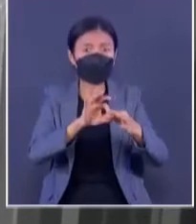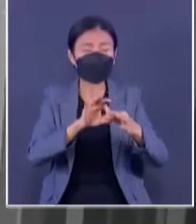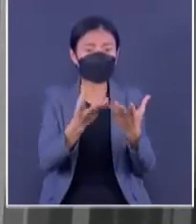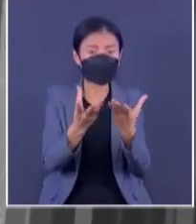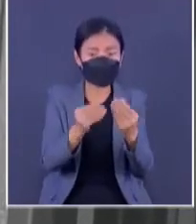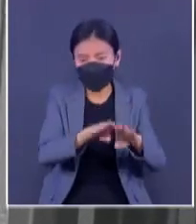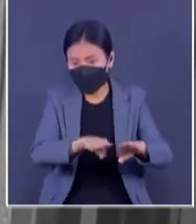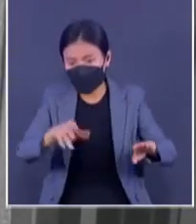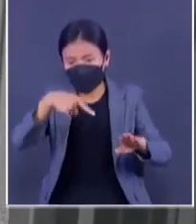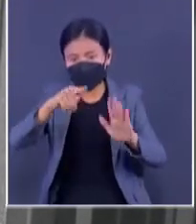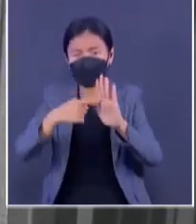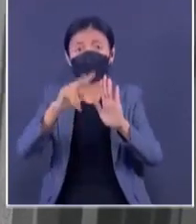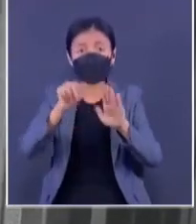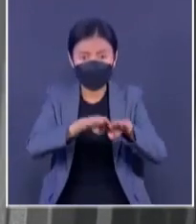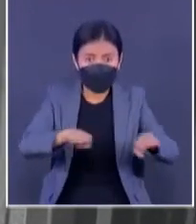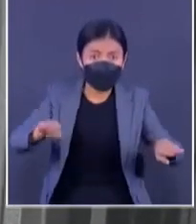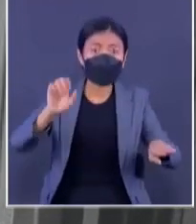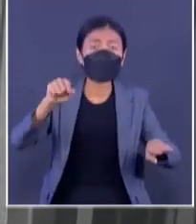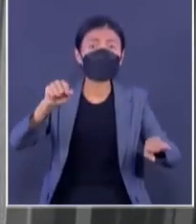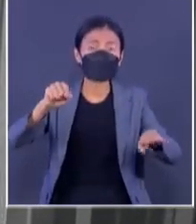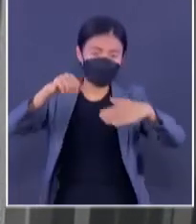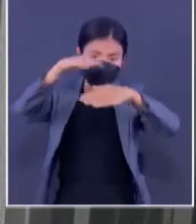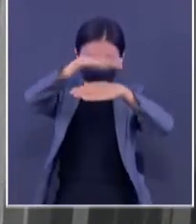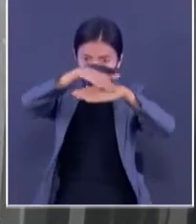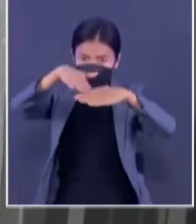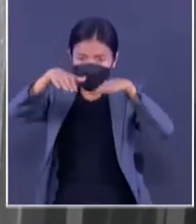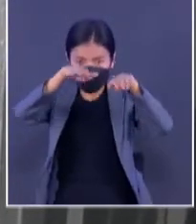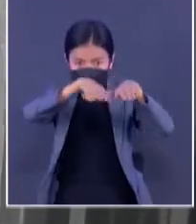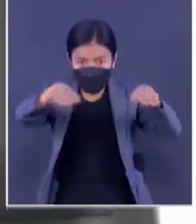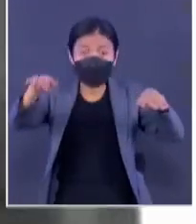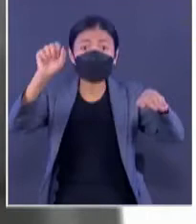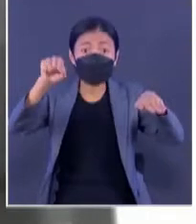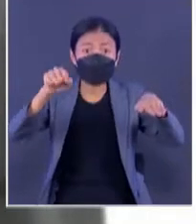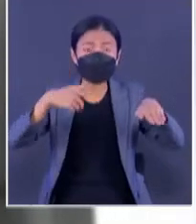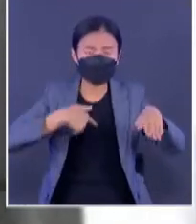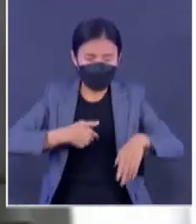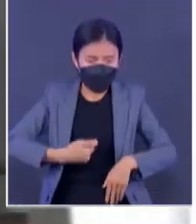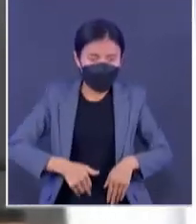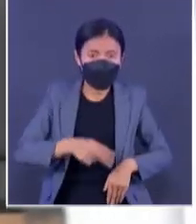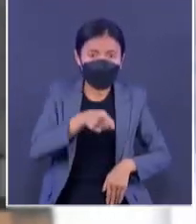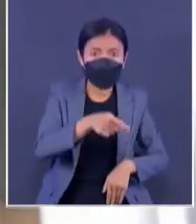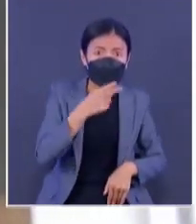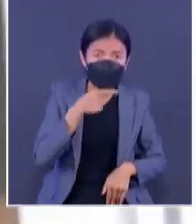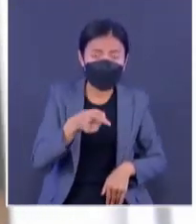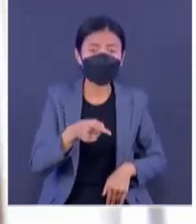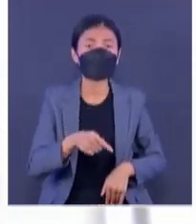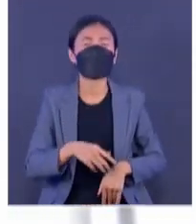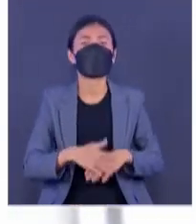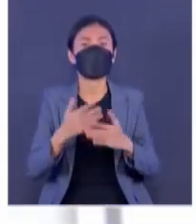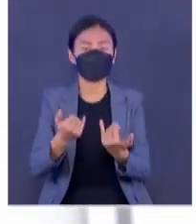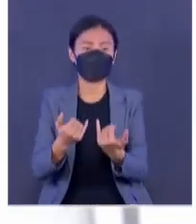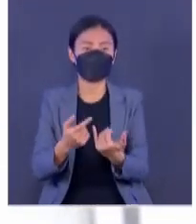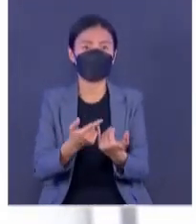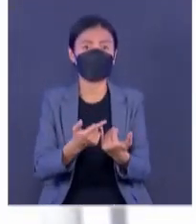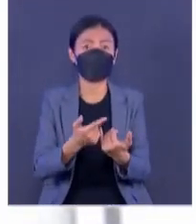นแล้วก็มีโถส้วมแบบคอหารครับสร้างทั้งหมดใน6ห้องติดกันเดี๋ยวหลังจากนี้ทางปปช.ไปตรวจสอบเรียบร้อยแล้ว